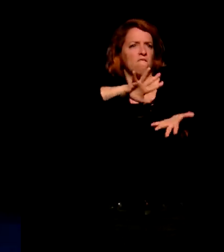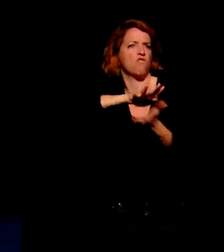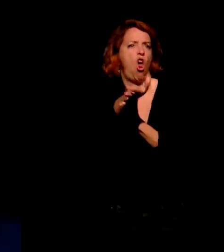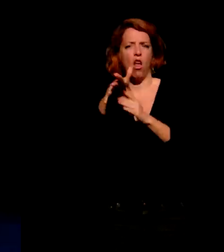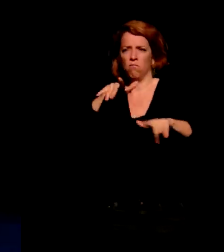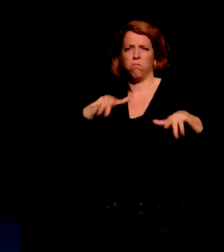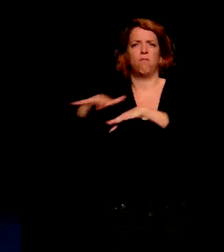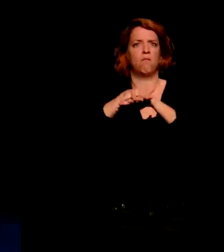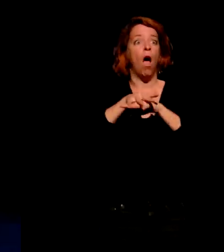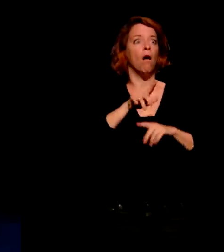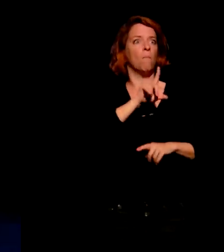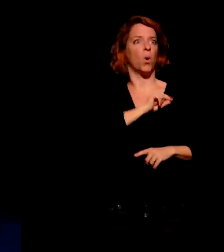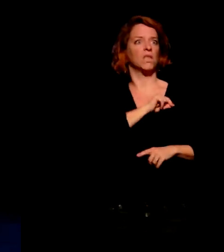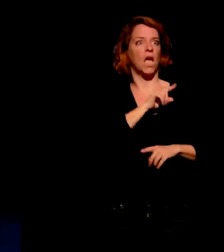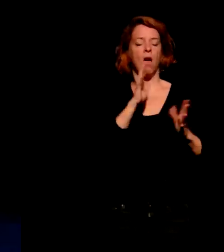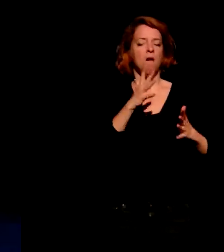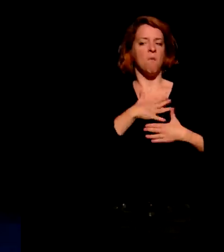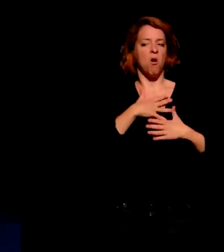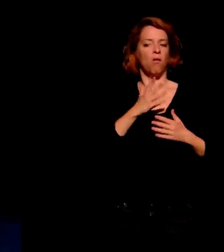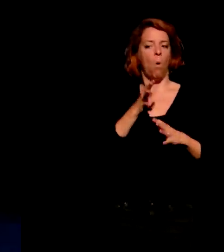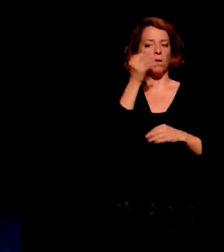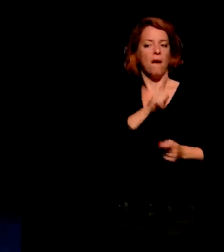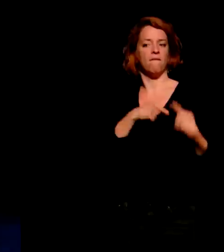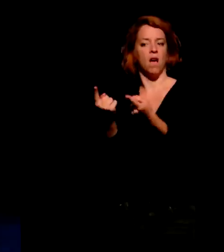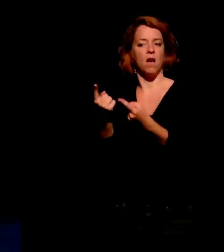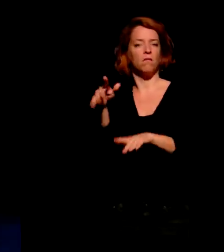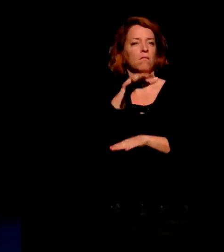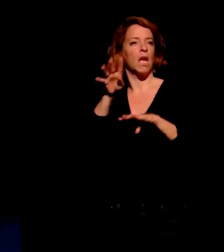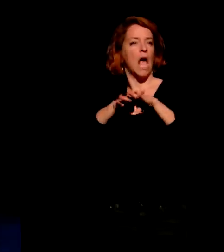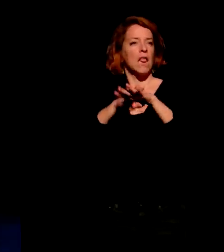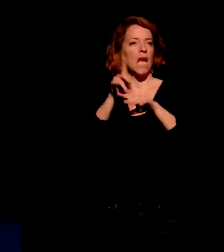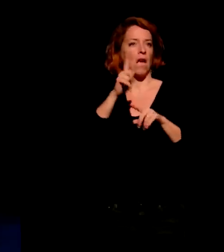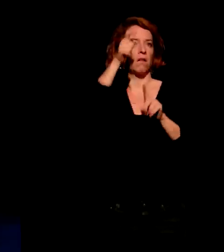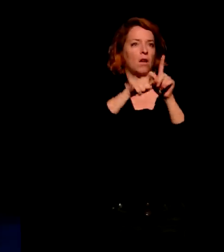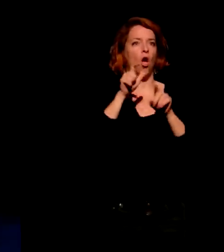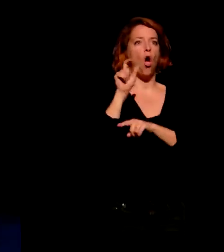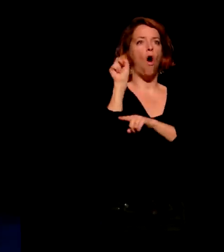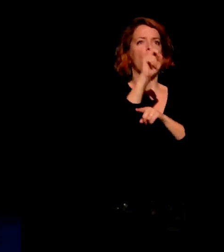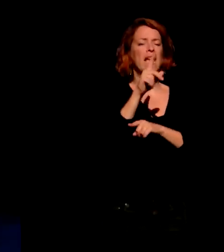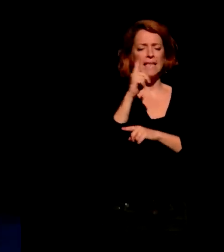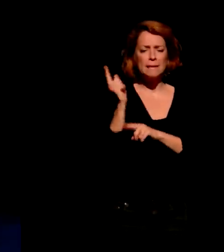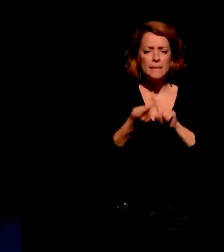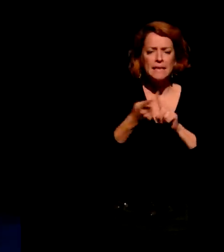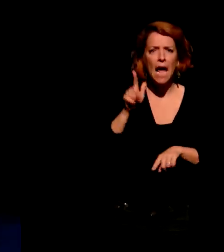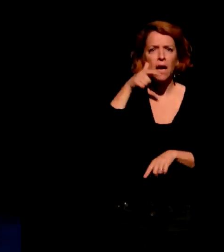forces de l'ordre osent à peine pénétrer. De Mantes-la-Jolie et au risque de sa vie, notre envoyé spécial Thierry Thiraud. Thierry,